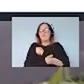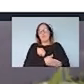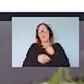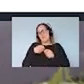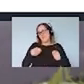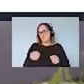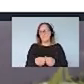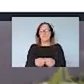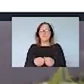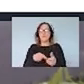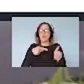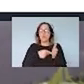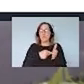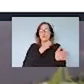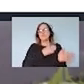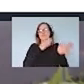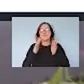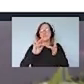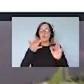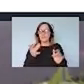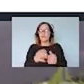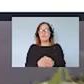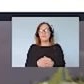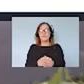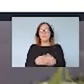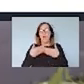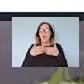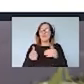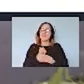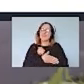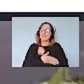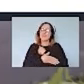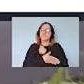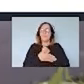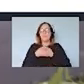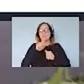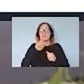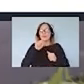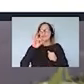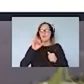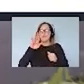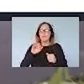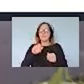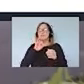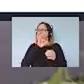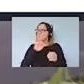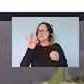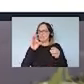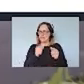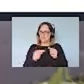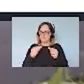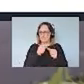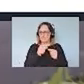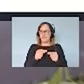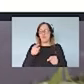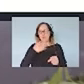rozwiązania. I tutaj będzie kolejny mały link do otwartego zasobu, ale bardzo już specyficznego, którym